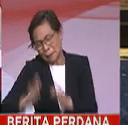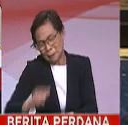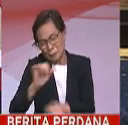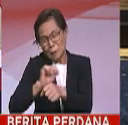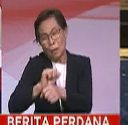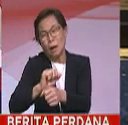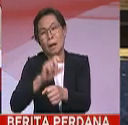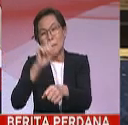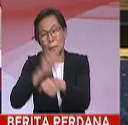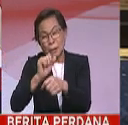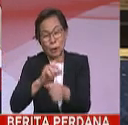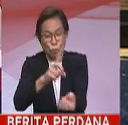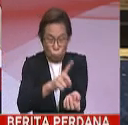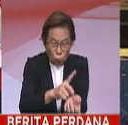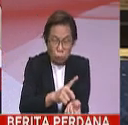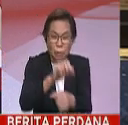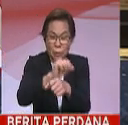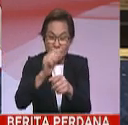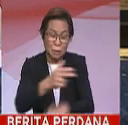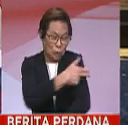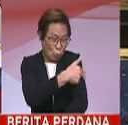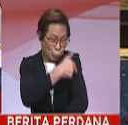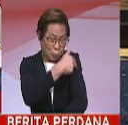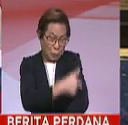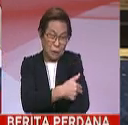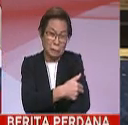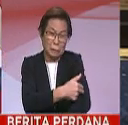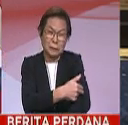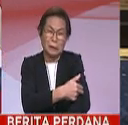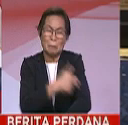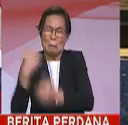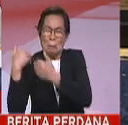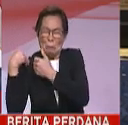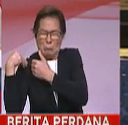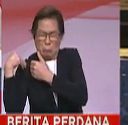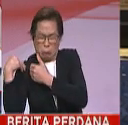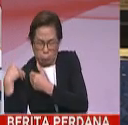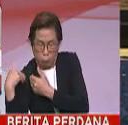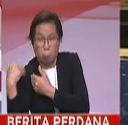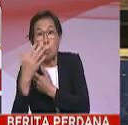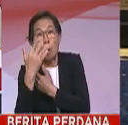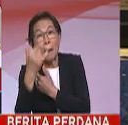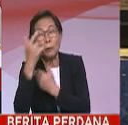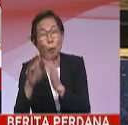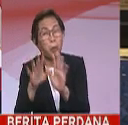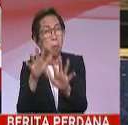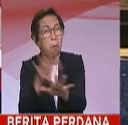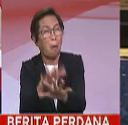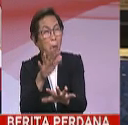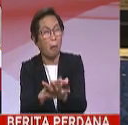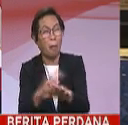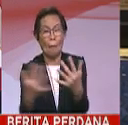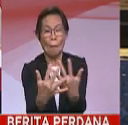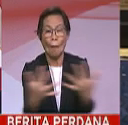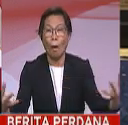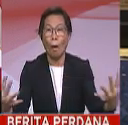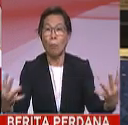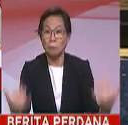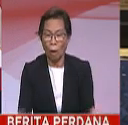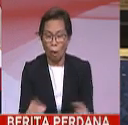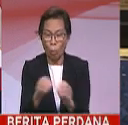petugas-petugas kesihatan kita berikutan peningkatan kes yang mendadak ini. Frontliners kita semakin